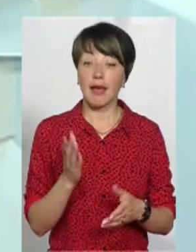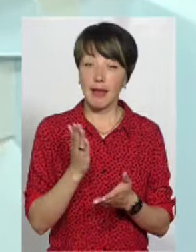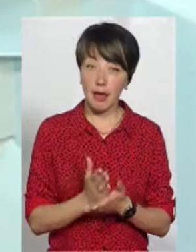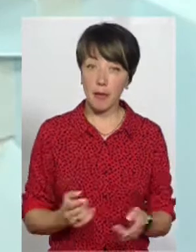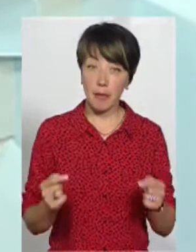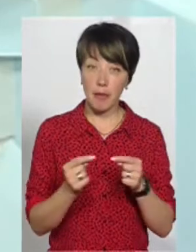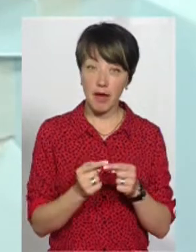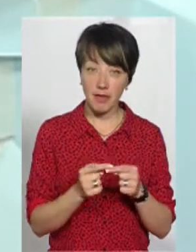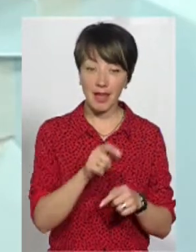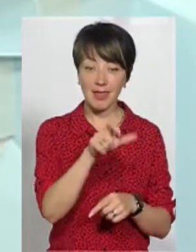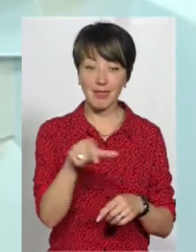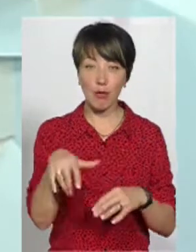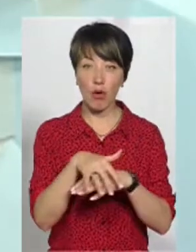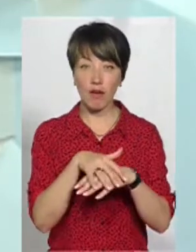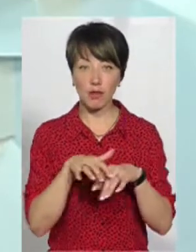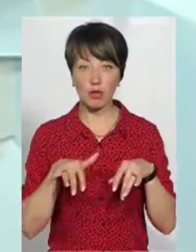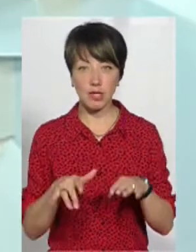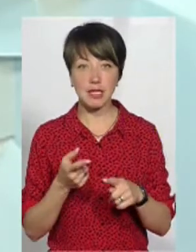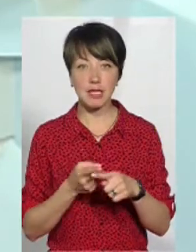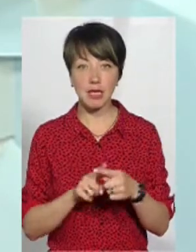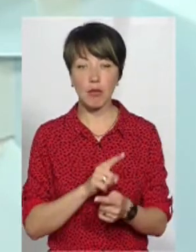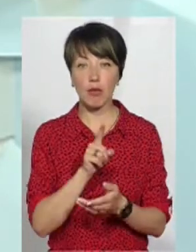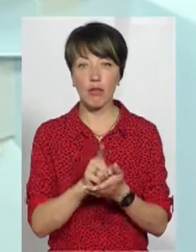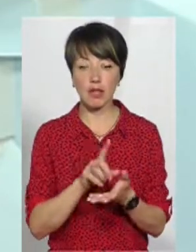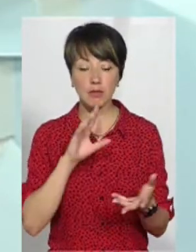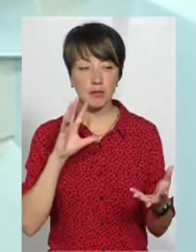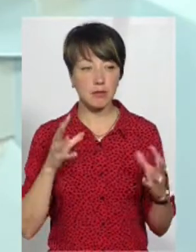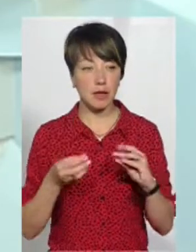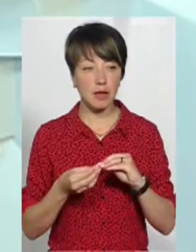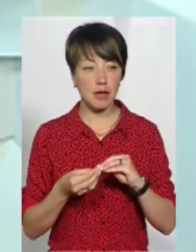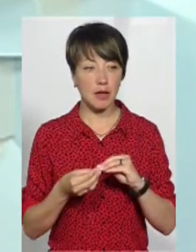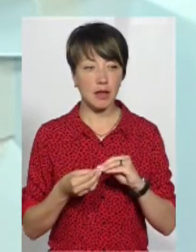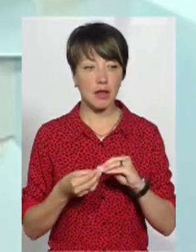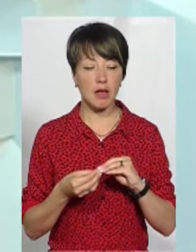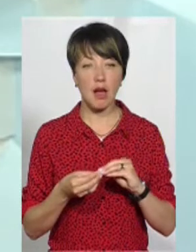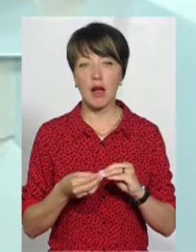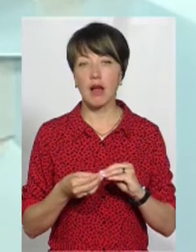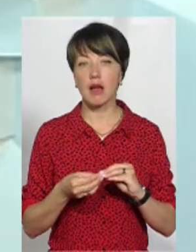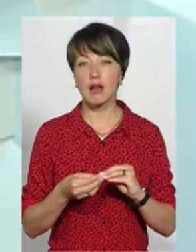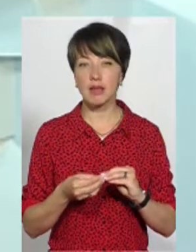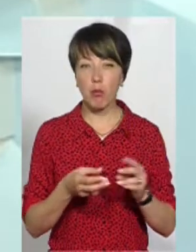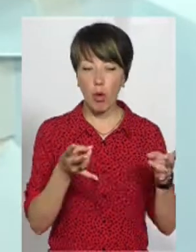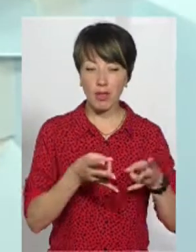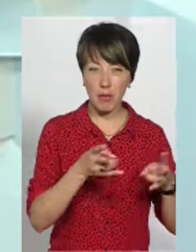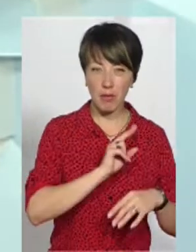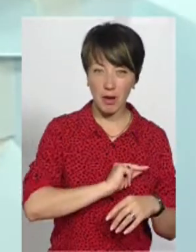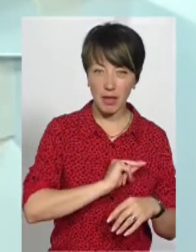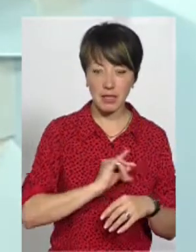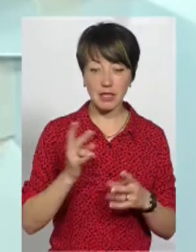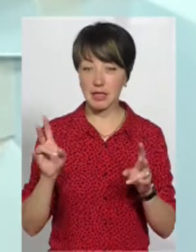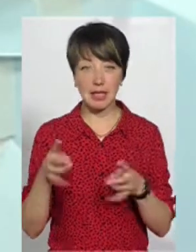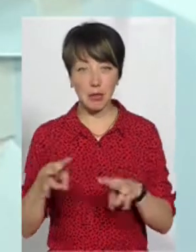певні демографічні процеси. Це повинно резонувати з потребами ринку праці. І ще не можна забувати про